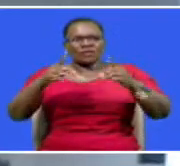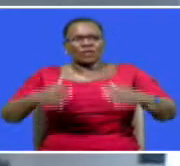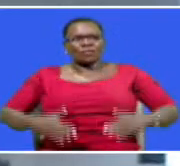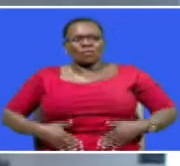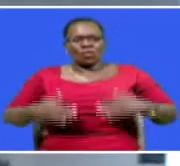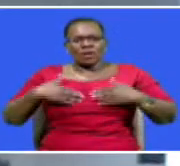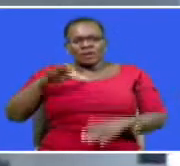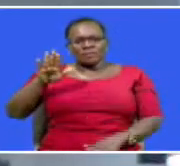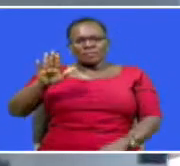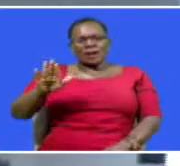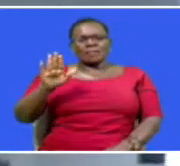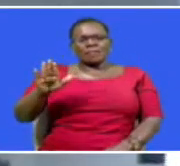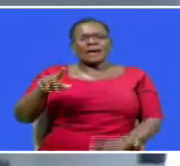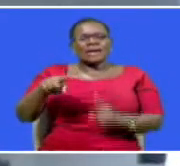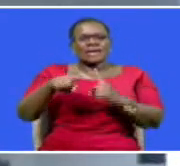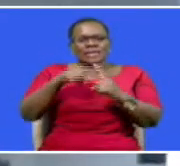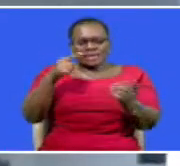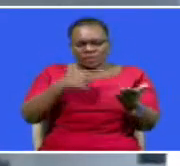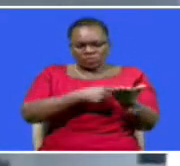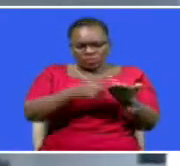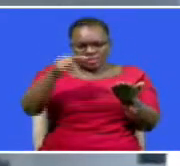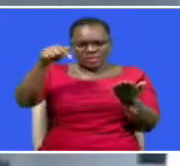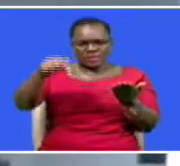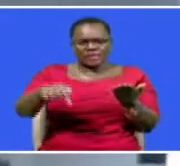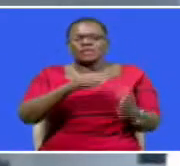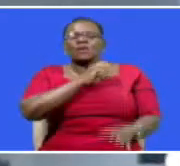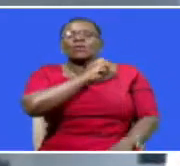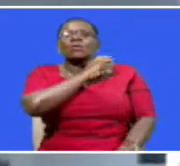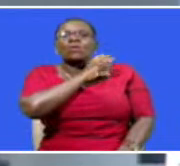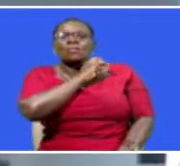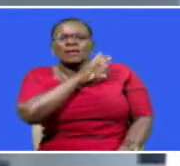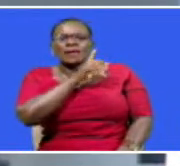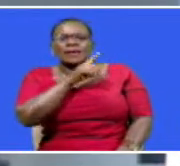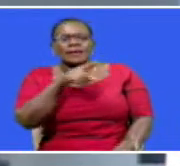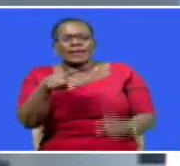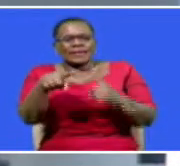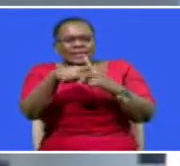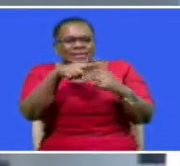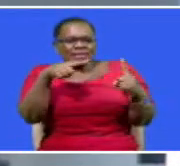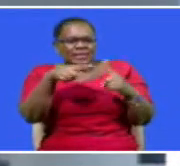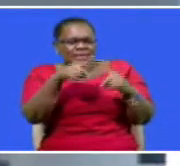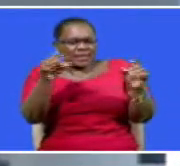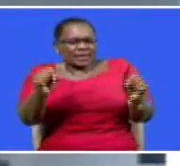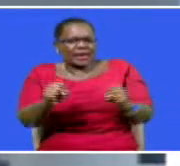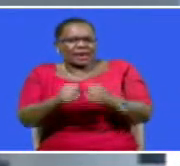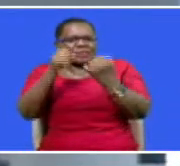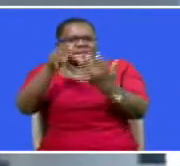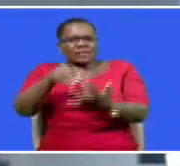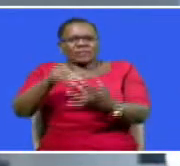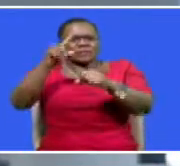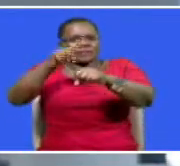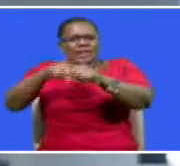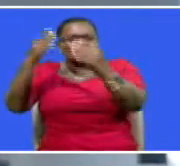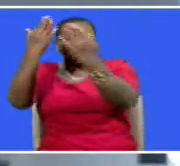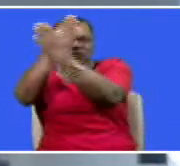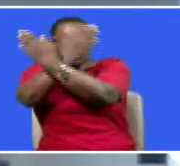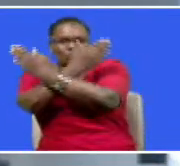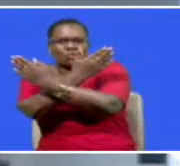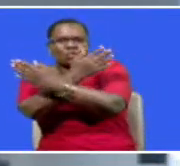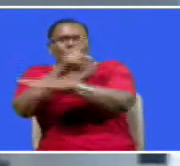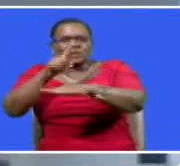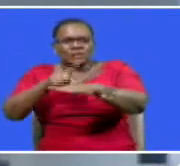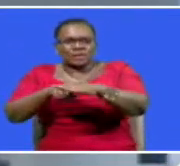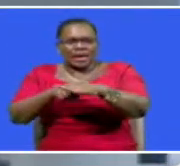wa mmoja wao ambaye aliuawa mapema wiki hii wakilalama kwamba mashambulizi hayo yanatekelezwa haswa nyakati za usiku